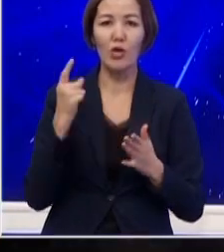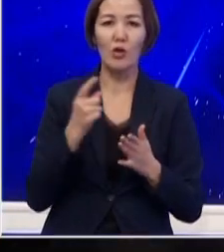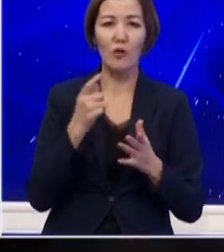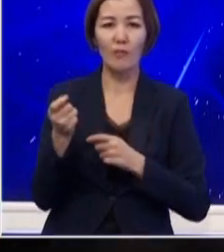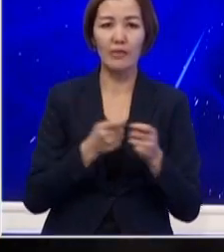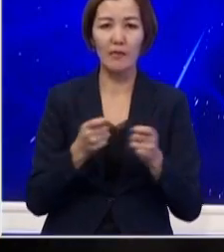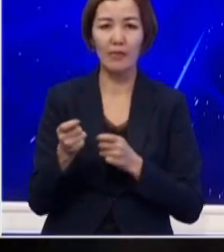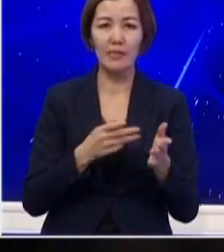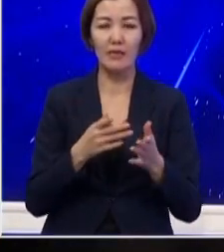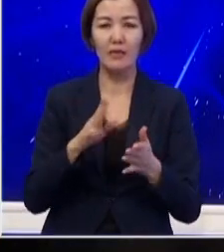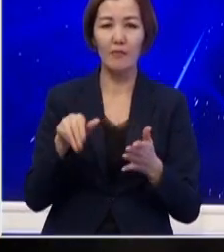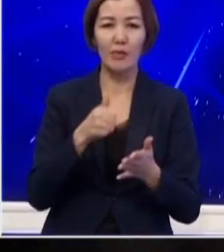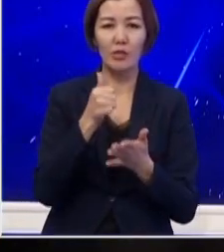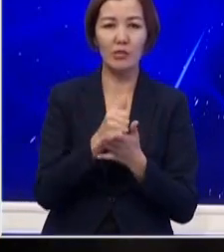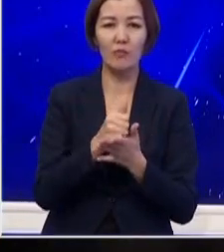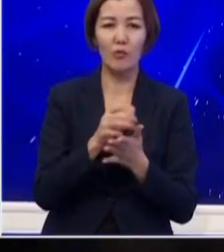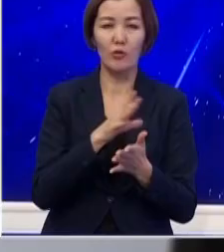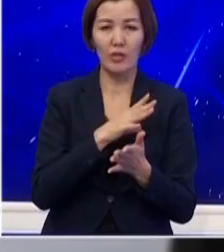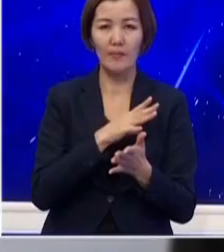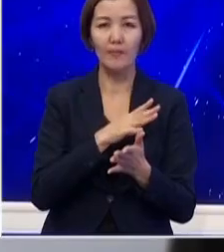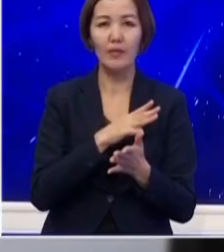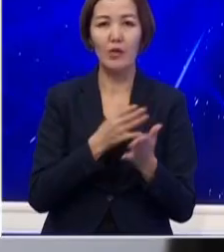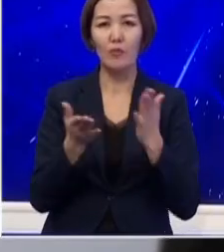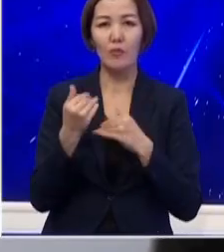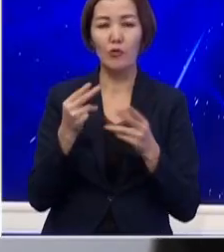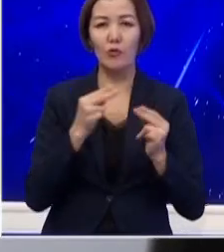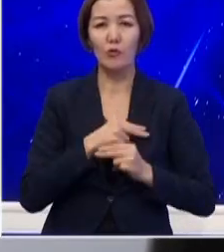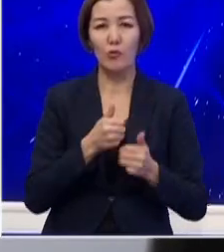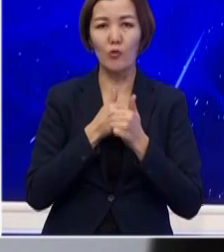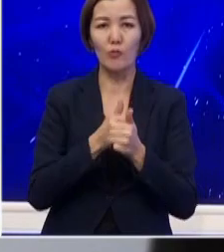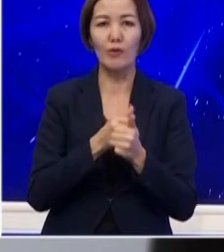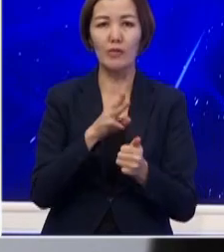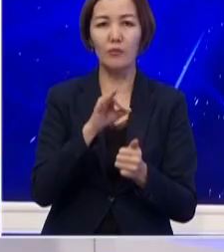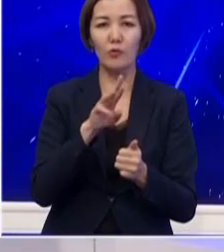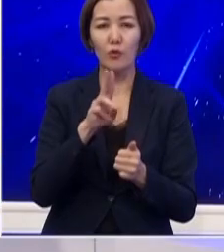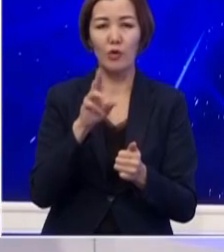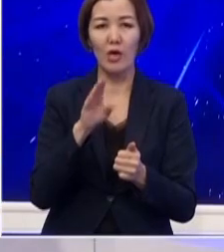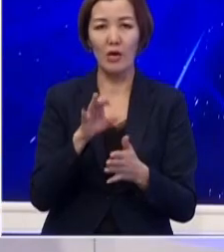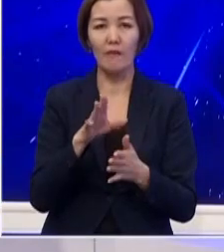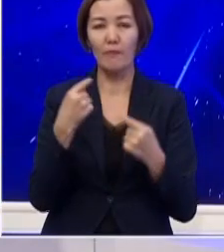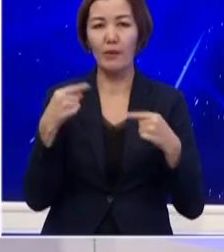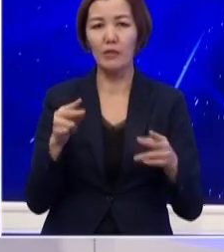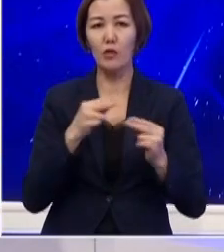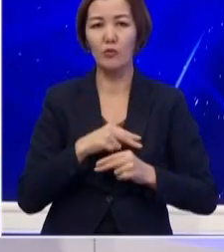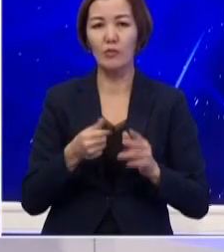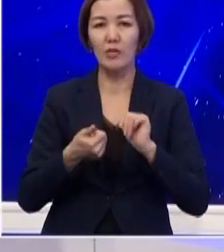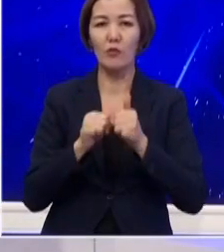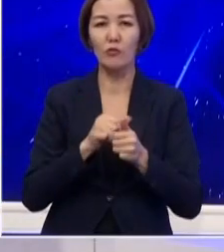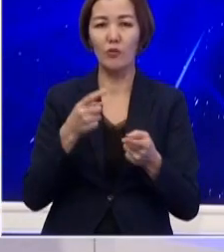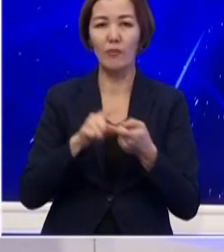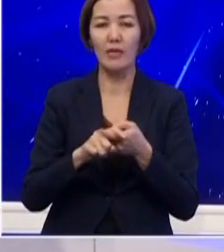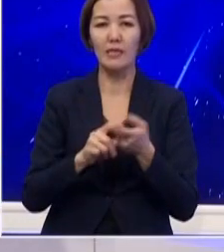коммуналдық шаруашылық басқармасының башысы болды. Ал бұрынғы орынбасар Тұяқ Жеңіс Шалбаулы басқа жұмысқа ауысуына